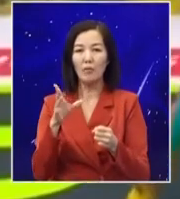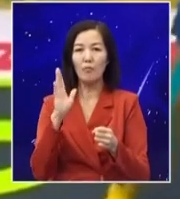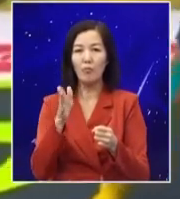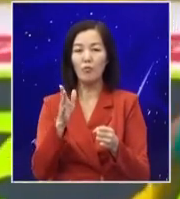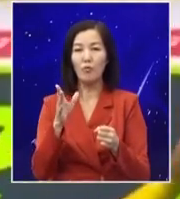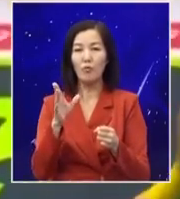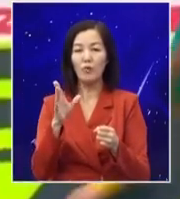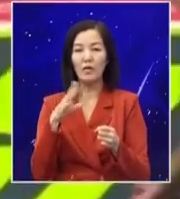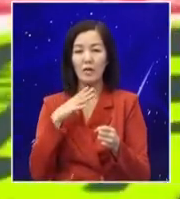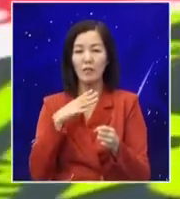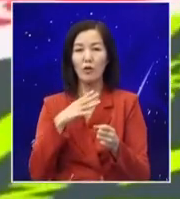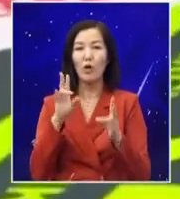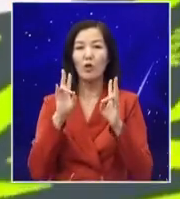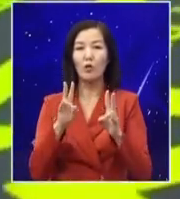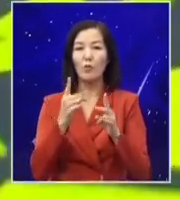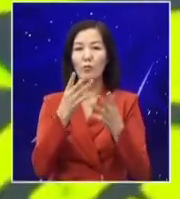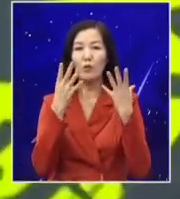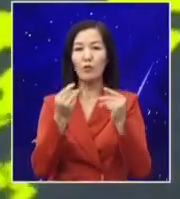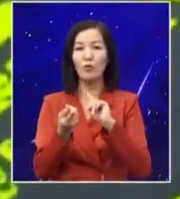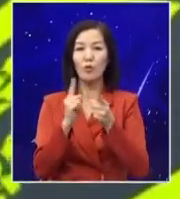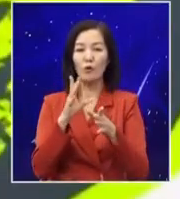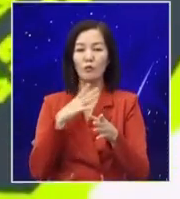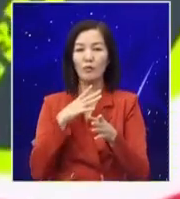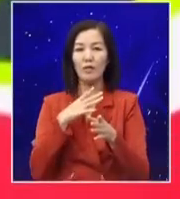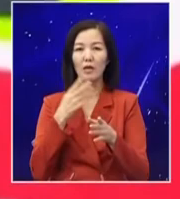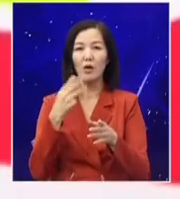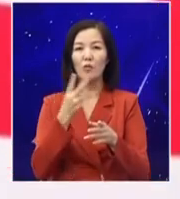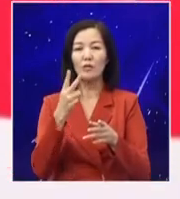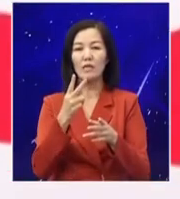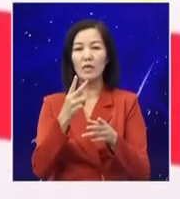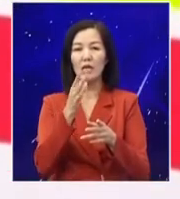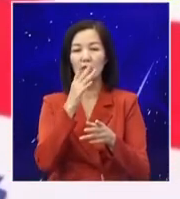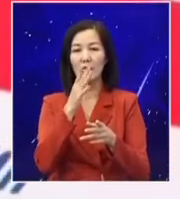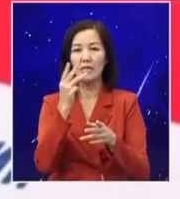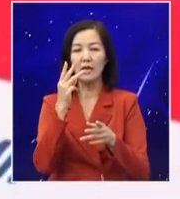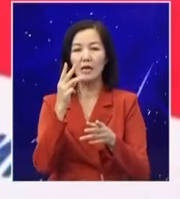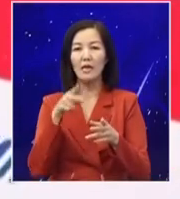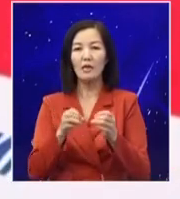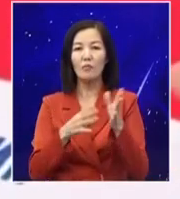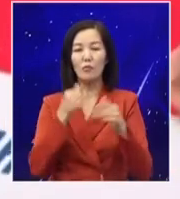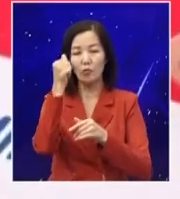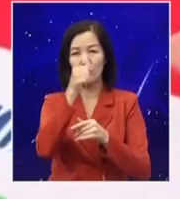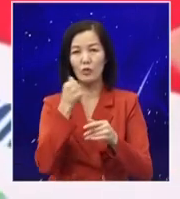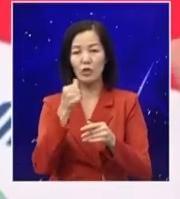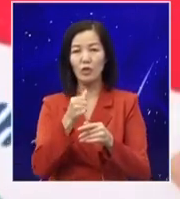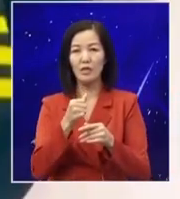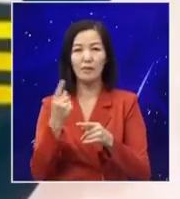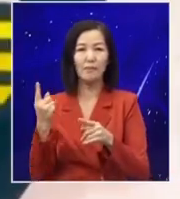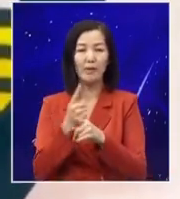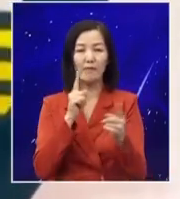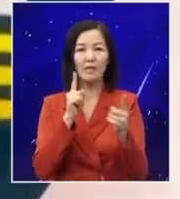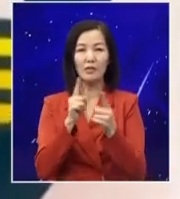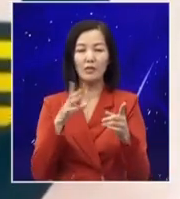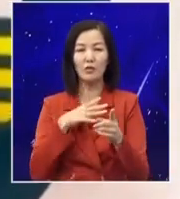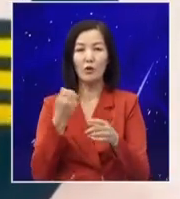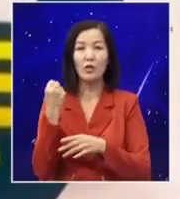еді. Бірақ жекпе-жекке бір күн қалғанда ол ауысып кетті. Бұл 32 жастағы Хамитовтың 2019 жылдың сәуірінен кейінгі бірінші кездесуі.